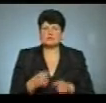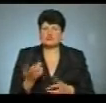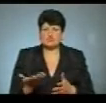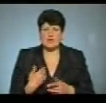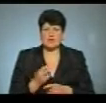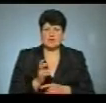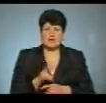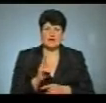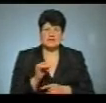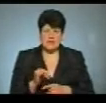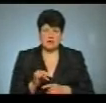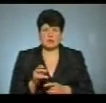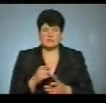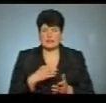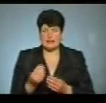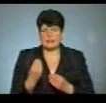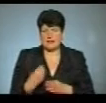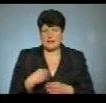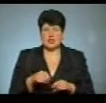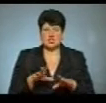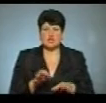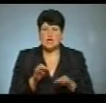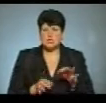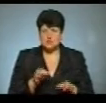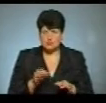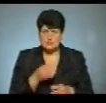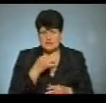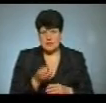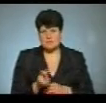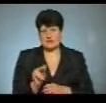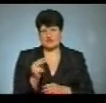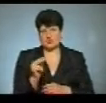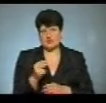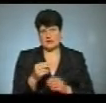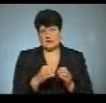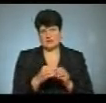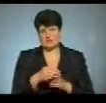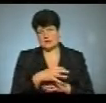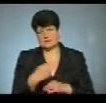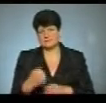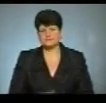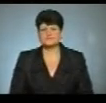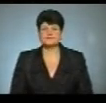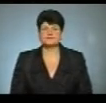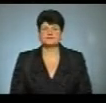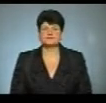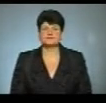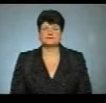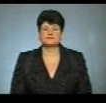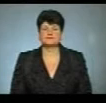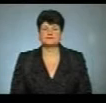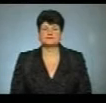зайшов в канцелярію, написав заяву, щоб мені надали рішення суду, сказали про те в 4-10 числа. Ірина Терлюк, Андрій Бодак. Новини на